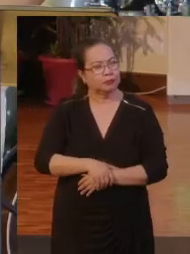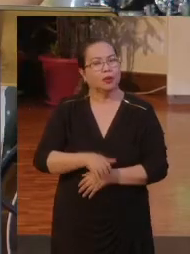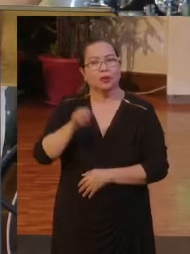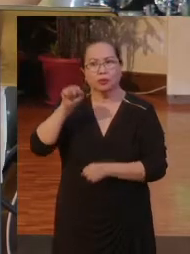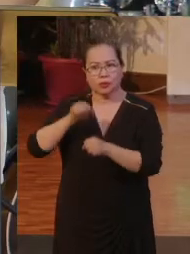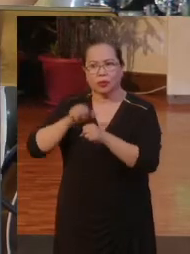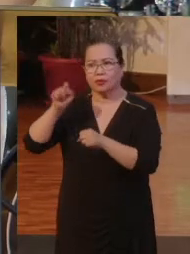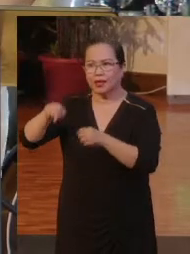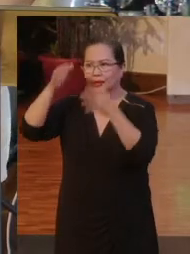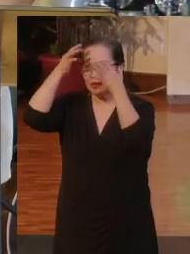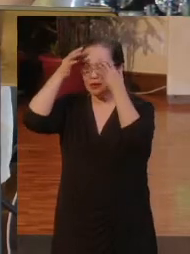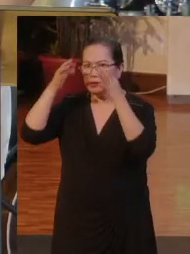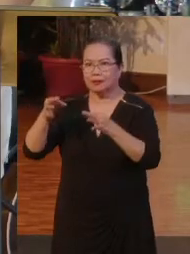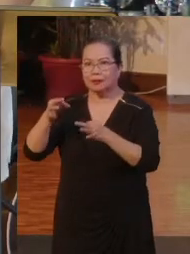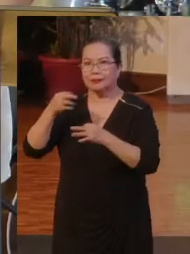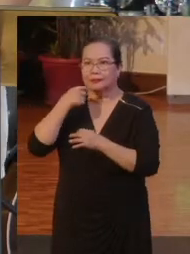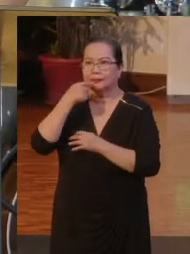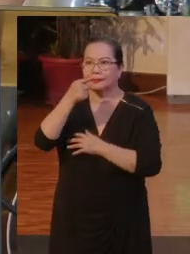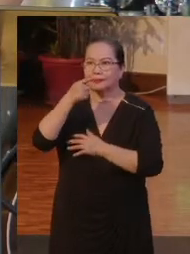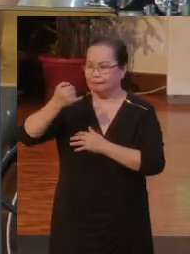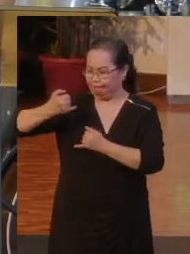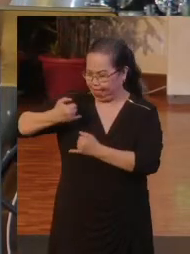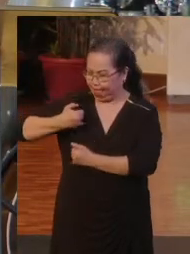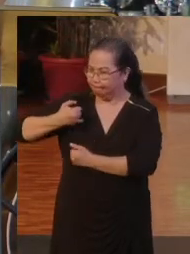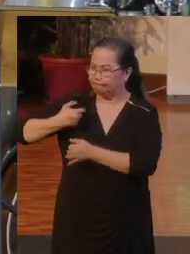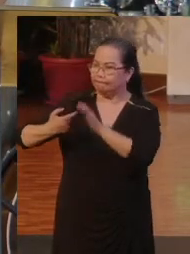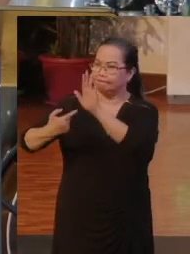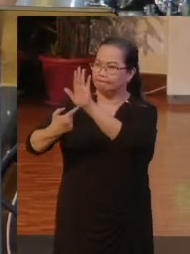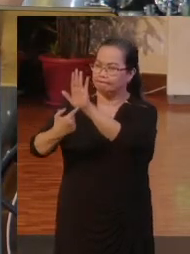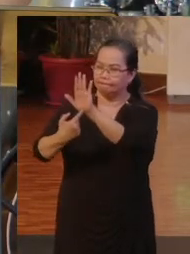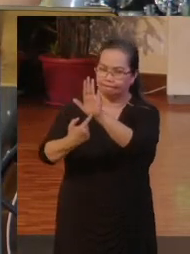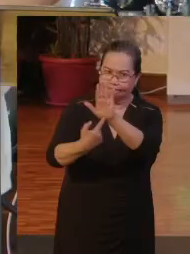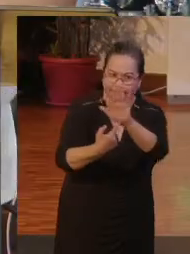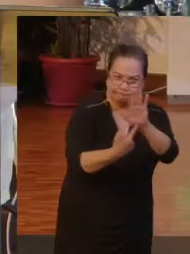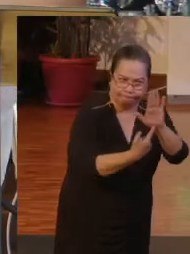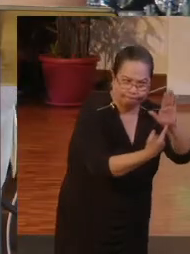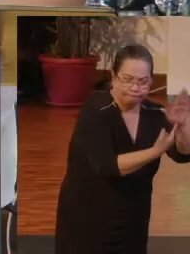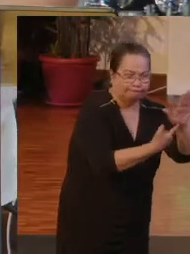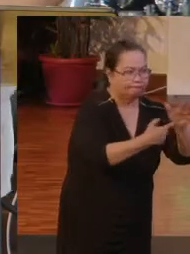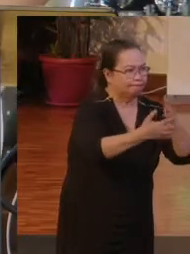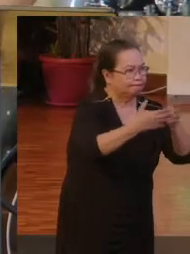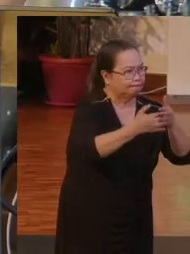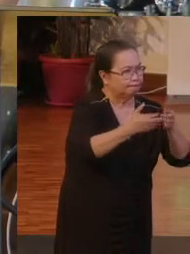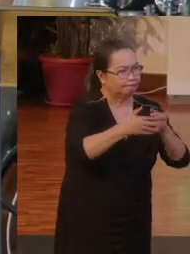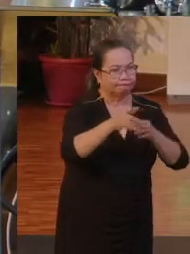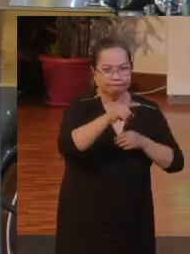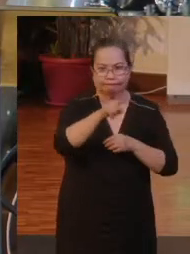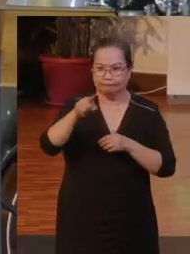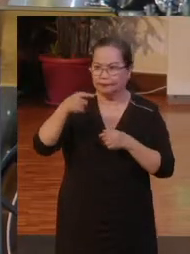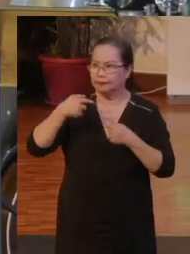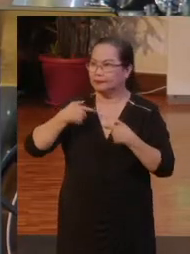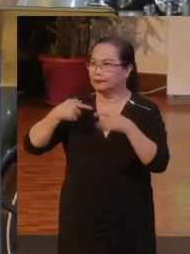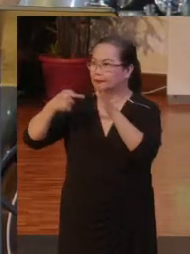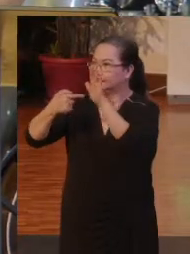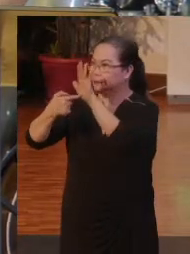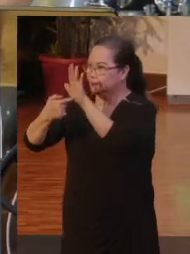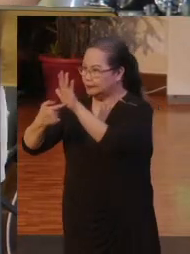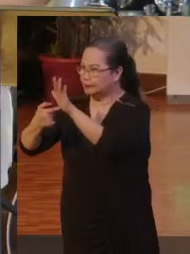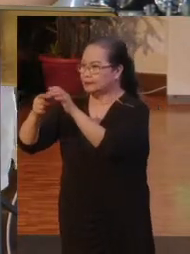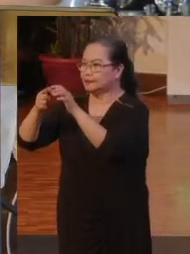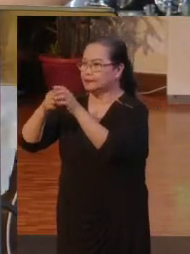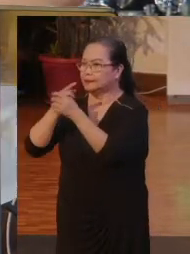sila. Sa pamamagitan ni Joshua, pinamukha ng Diyos sa kanila na kahit na siya ay nagpakita ng